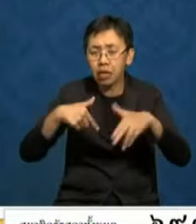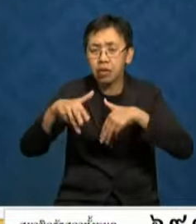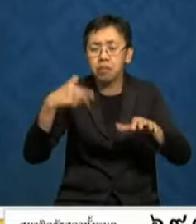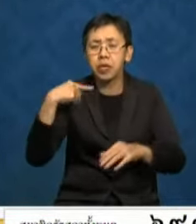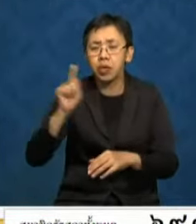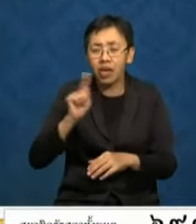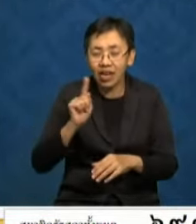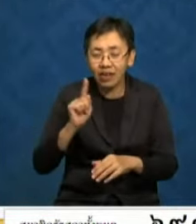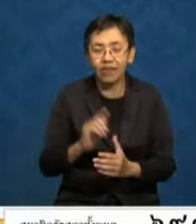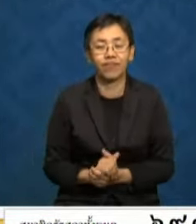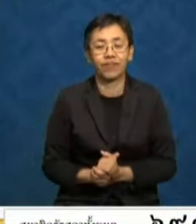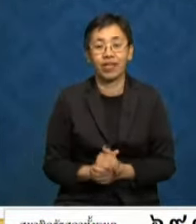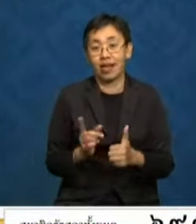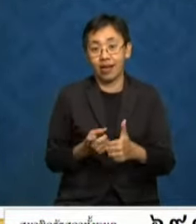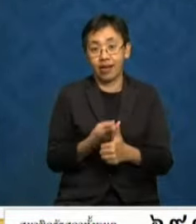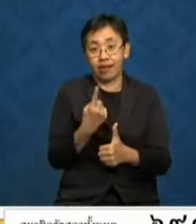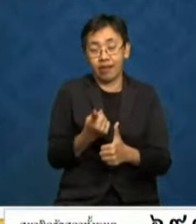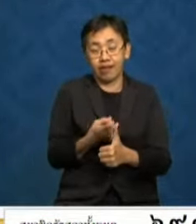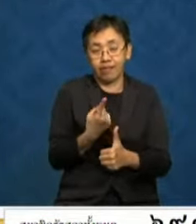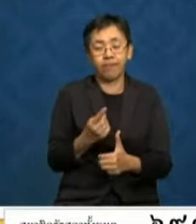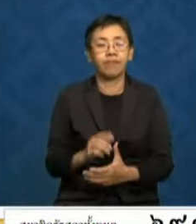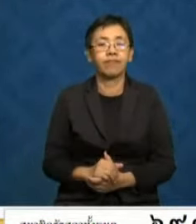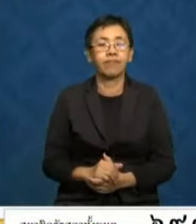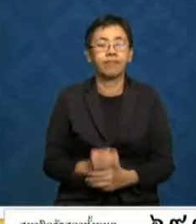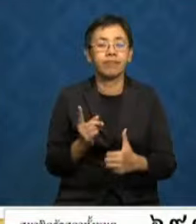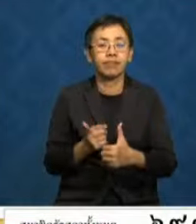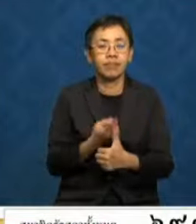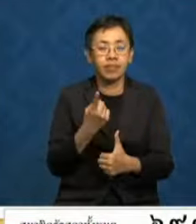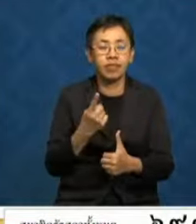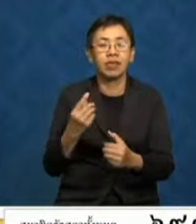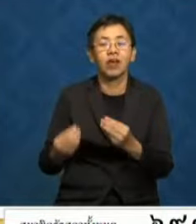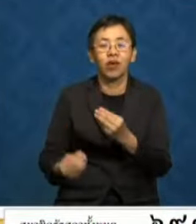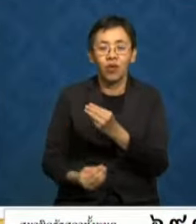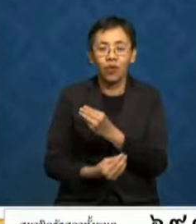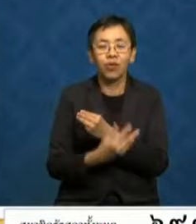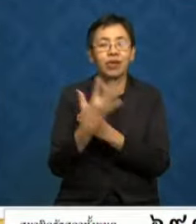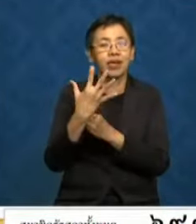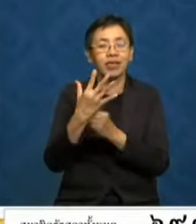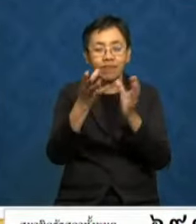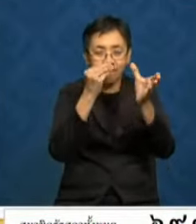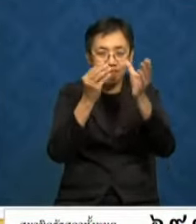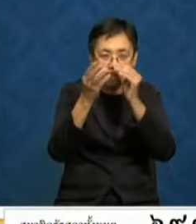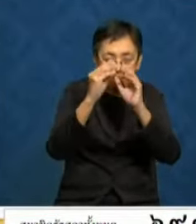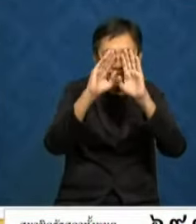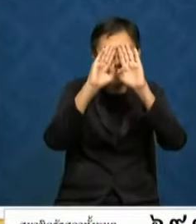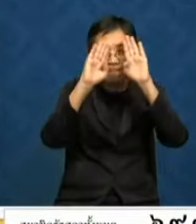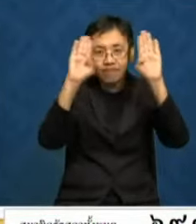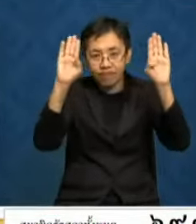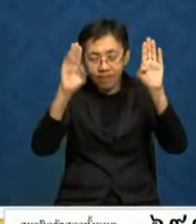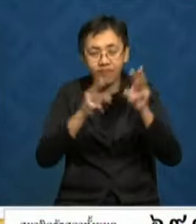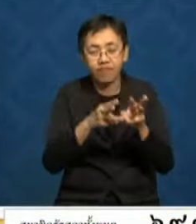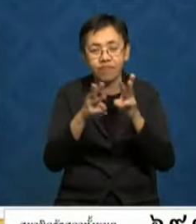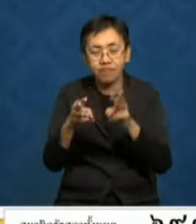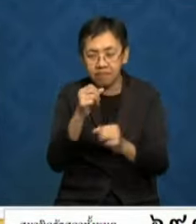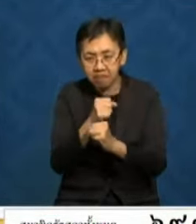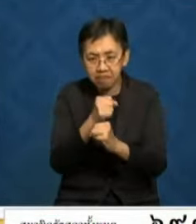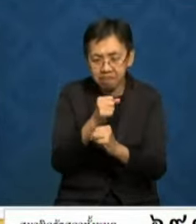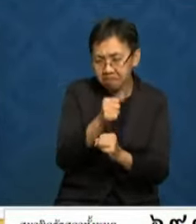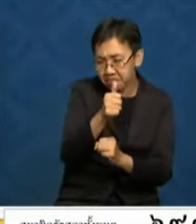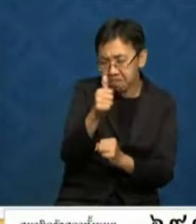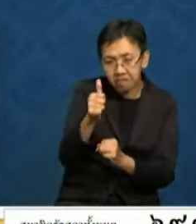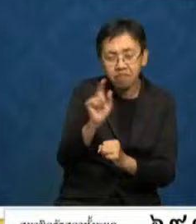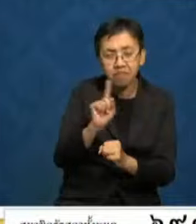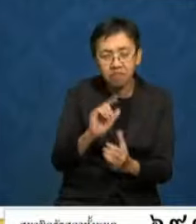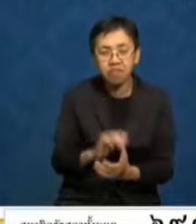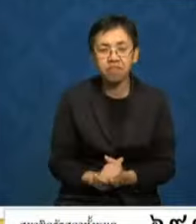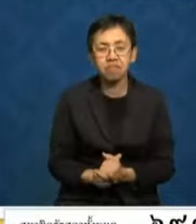EU เริ่มแรกเลยครับก็จะเป็นการเพิ่มโอกาสในการเรียนรู้ประสบการณ์และแนวปฏิบัติที่เป็นเลิศที่เราเรียกกัน